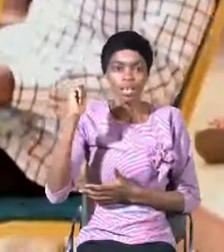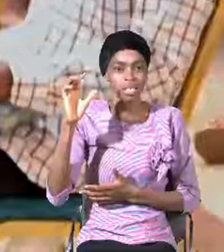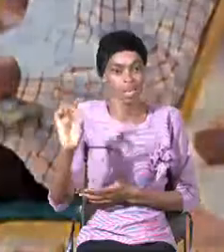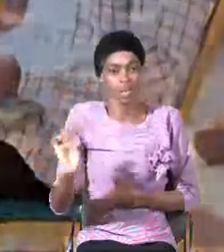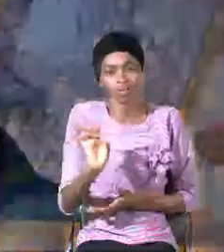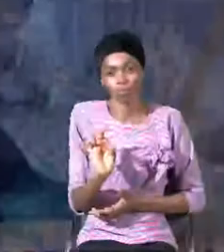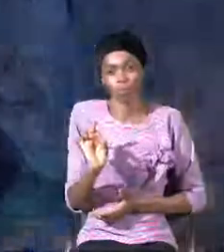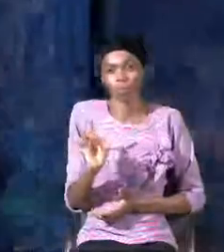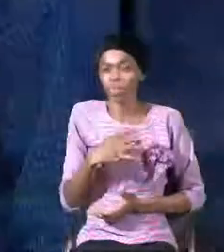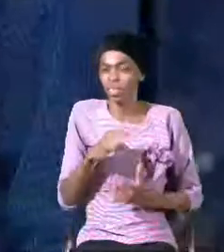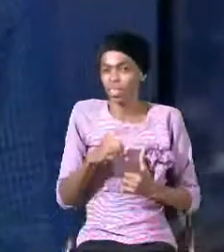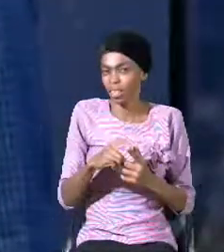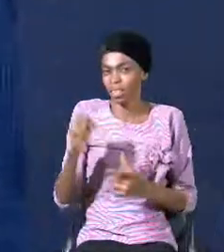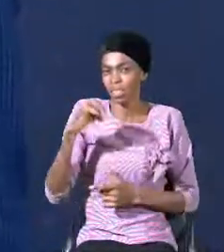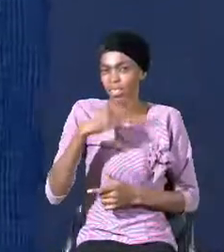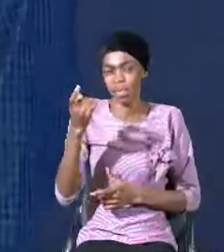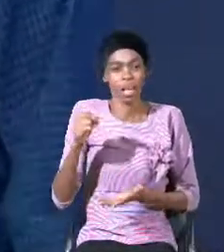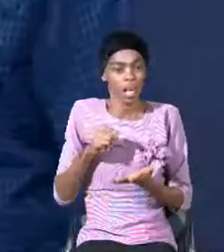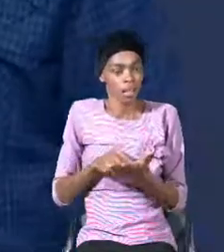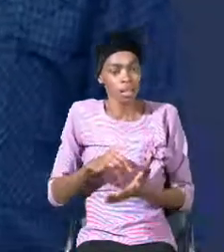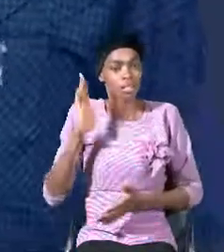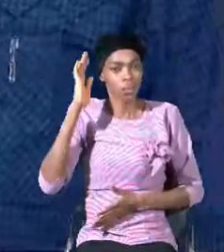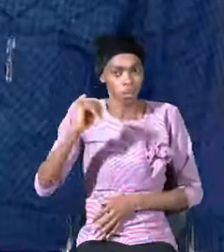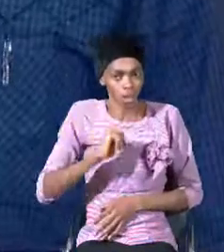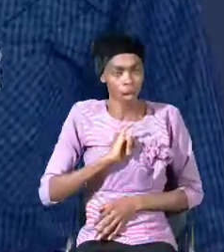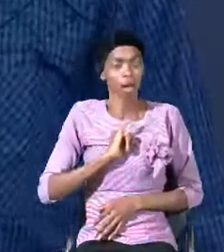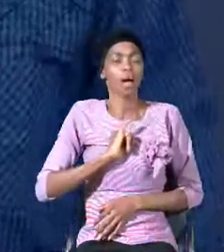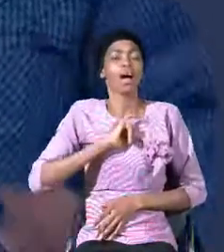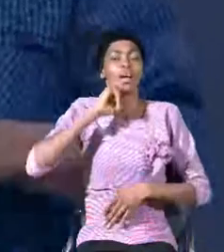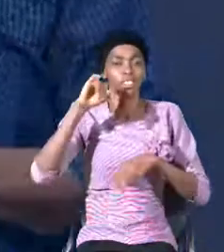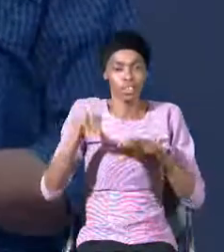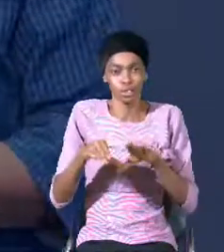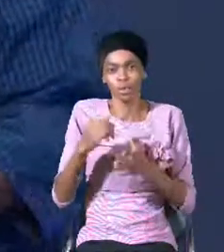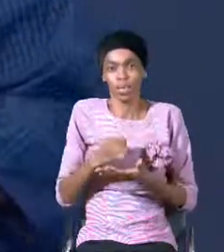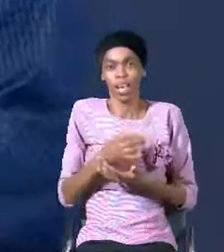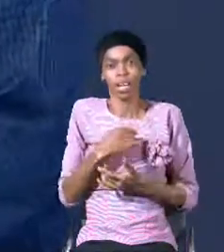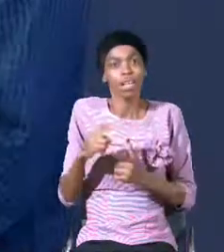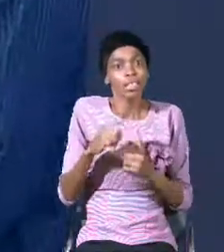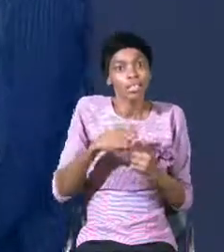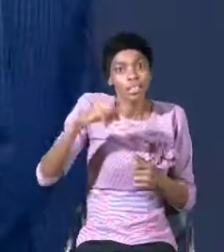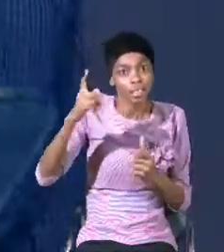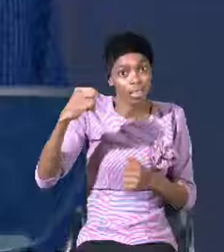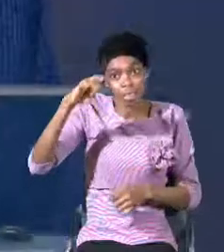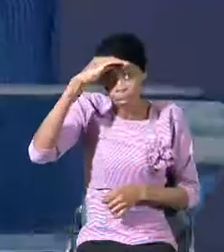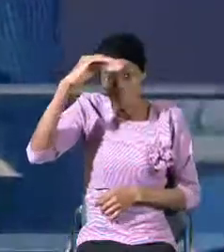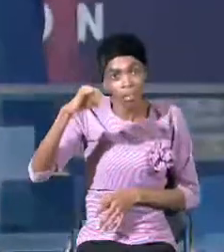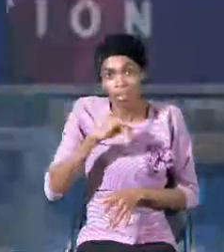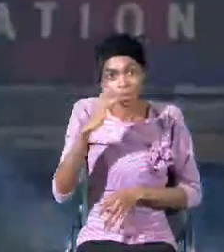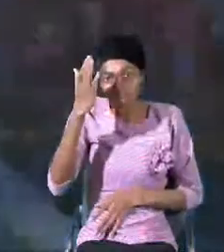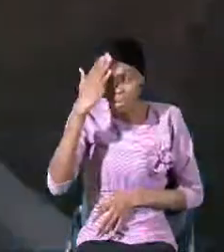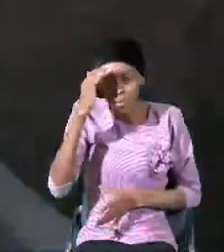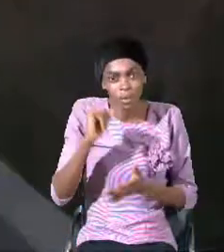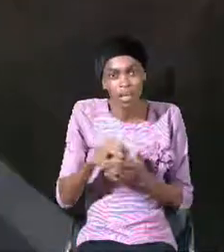Verset 18. Voici, dit-il, ce que je ferai. L'homme ne savait